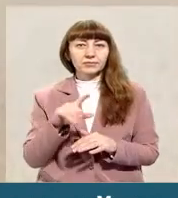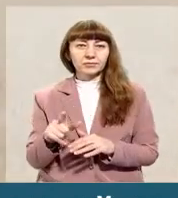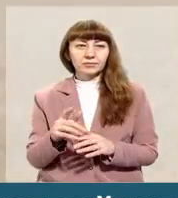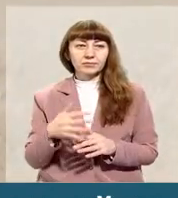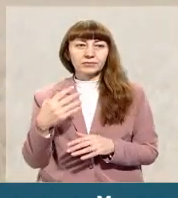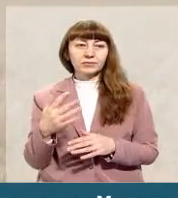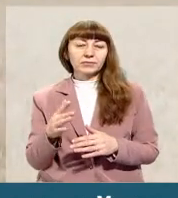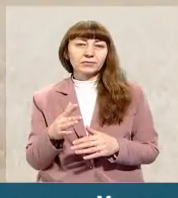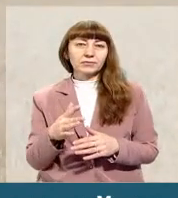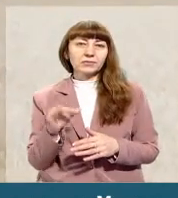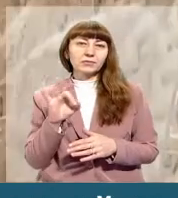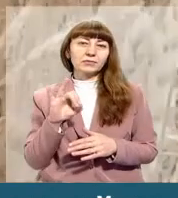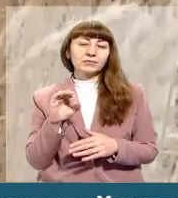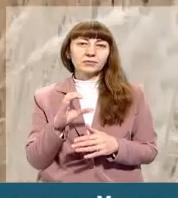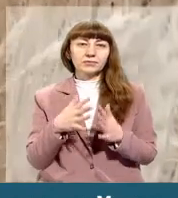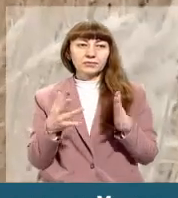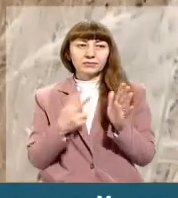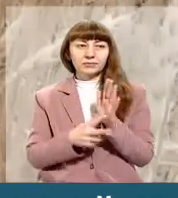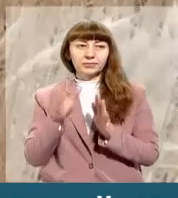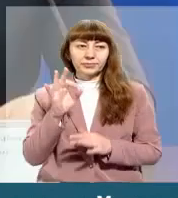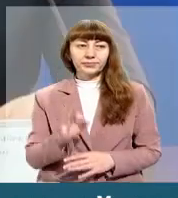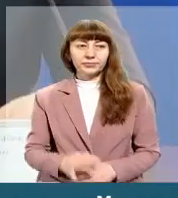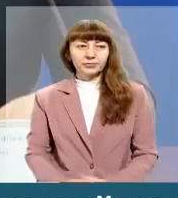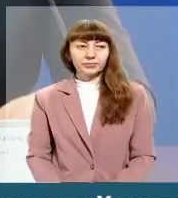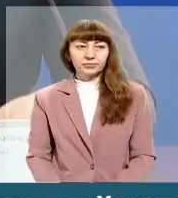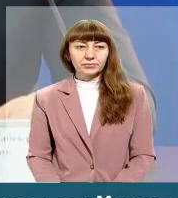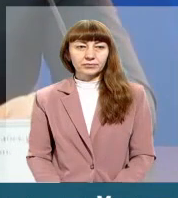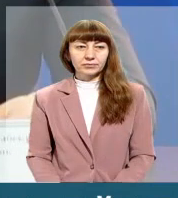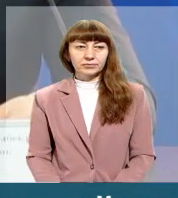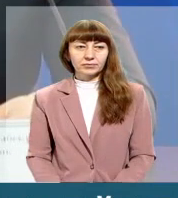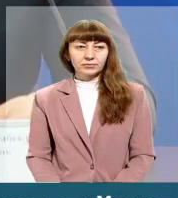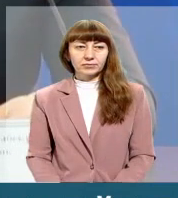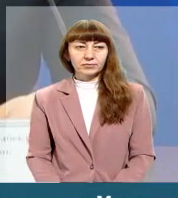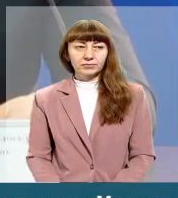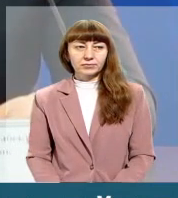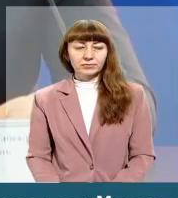тенге. Физический индекс составил более 80%.